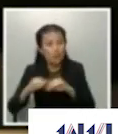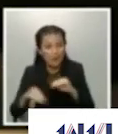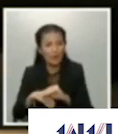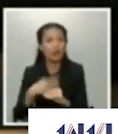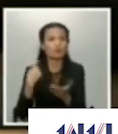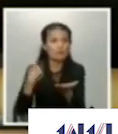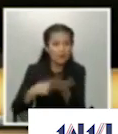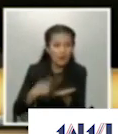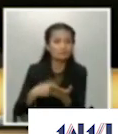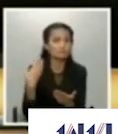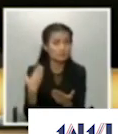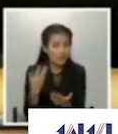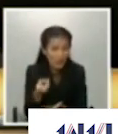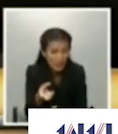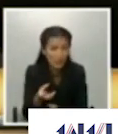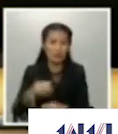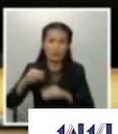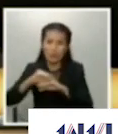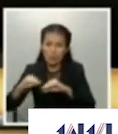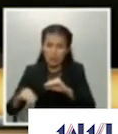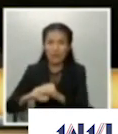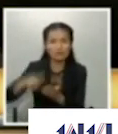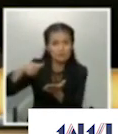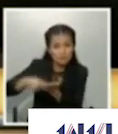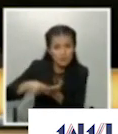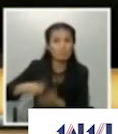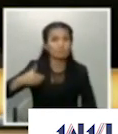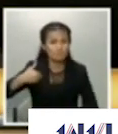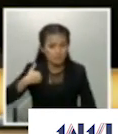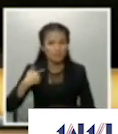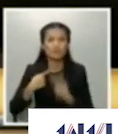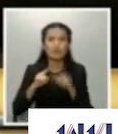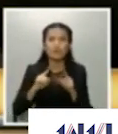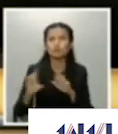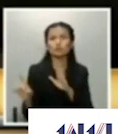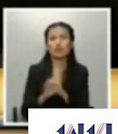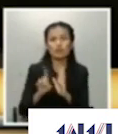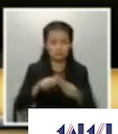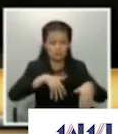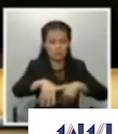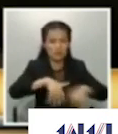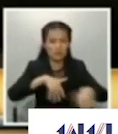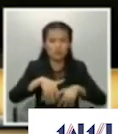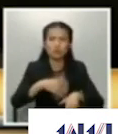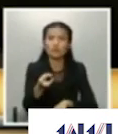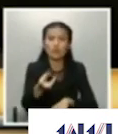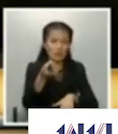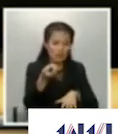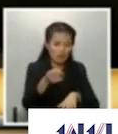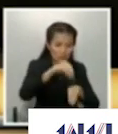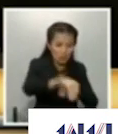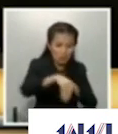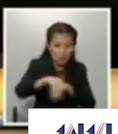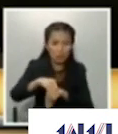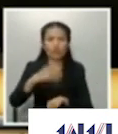ต่สุดท้ายที่สุดพี่น้องเกษตรกรชาวนาทั้งประเทศก็ยังมีหนี้สินล้นพ้นตัวไม่สามารถ